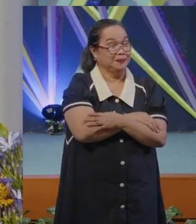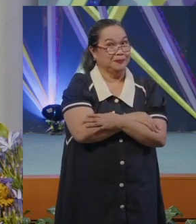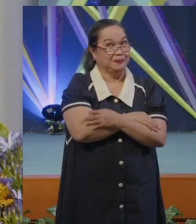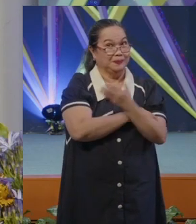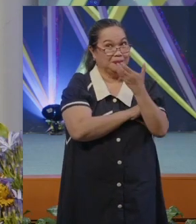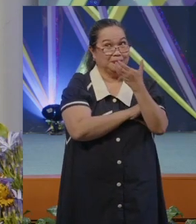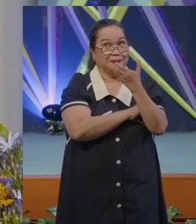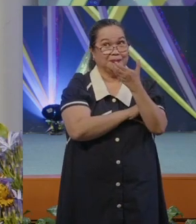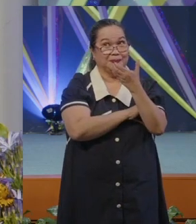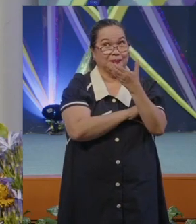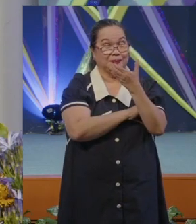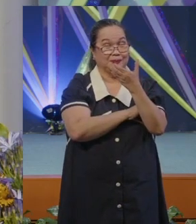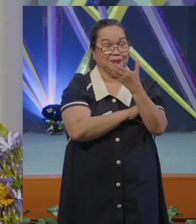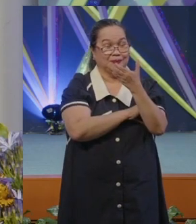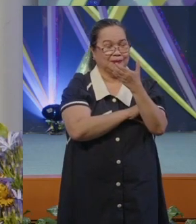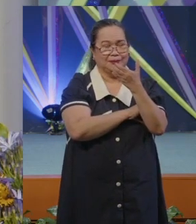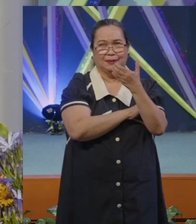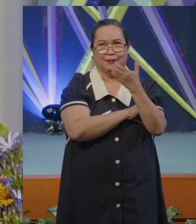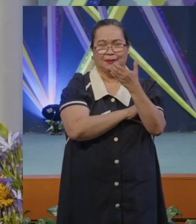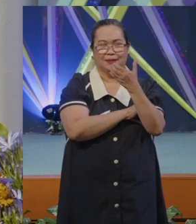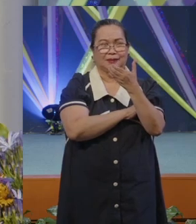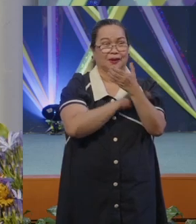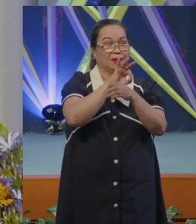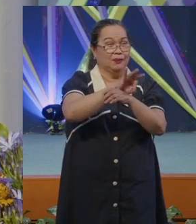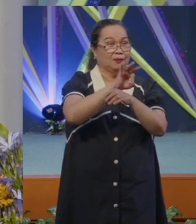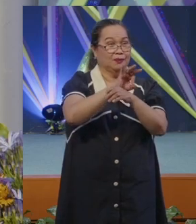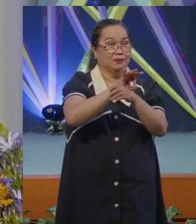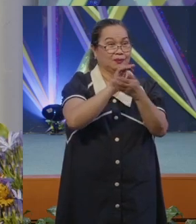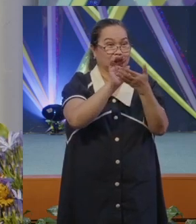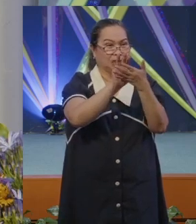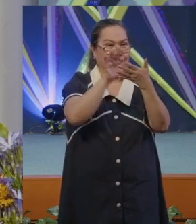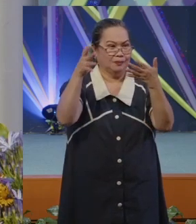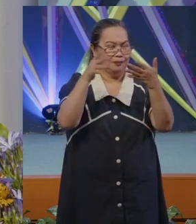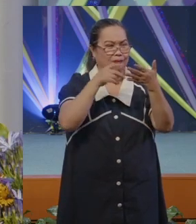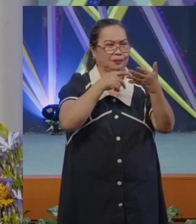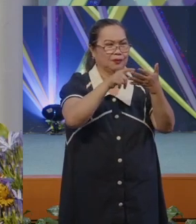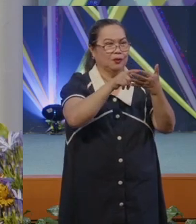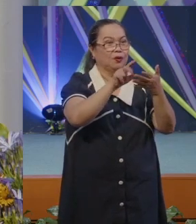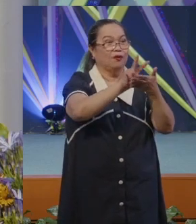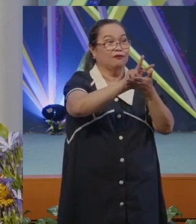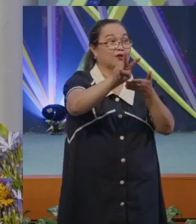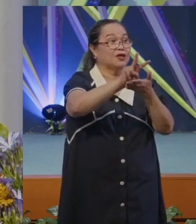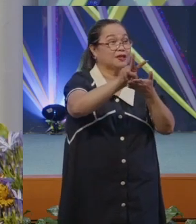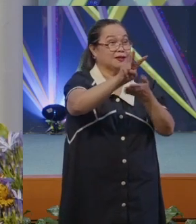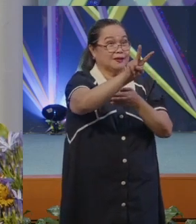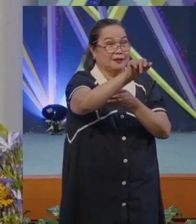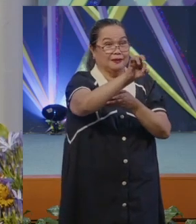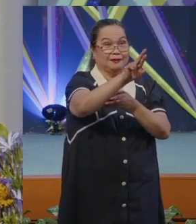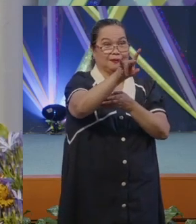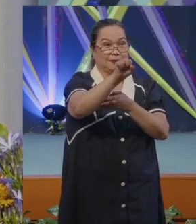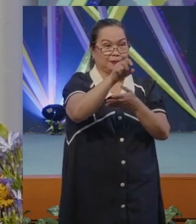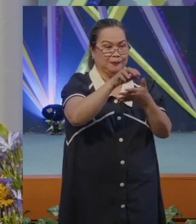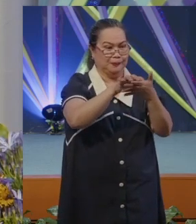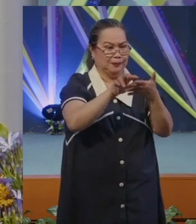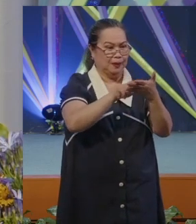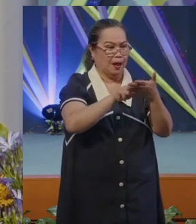Yung notes function, pwedeng on the screen. Sulat nyo yung verse dito. Tapos ilagay nyo sa